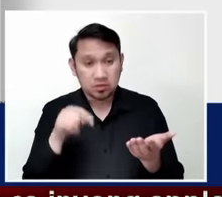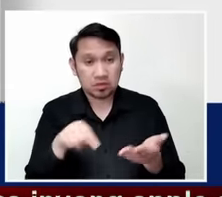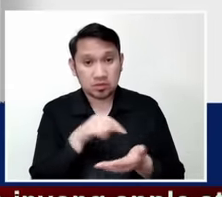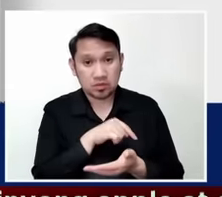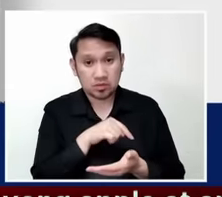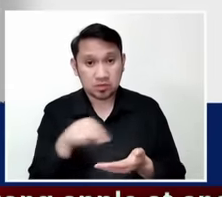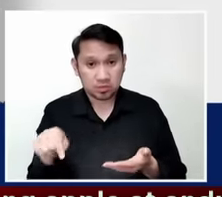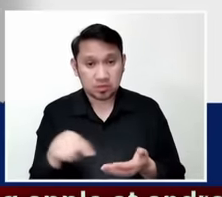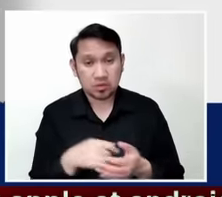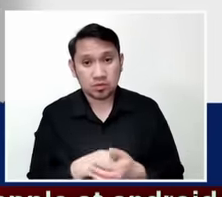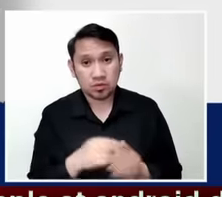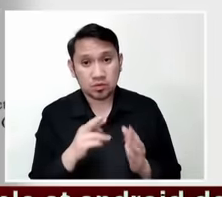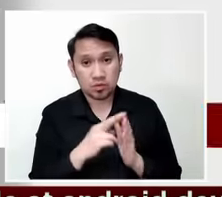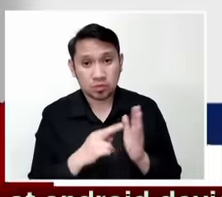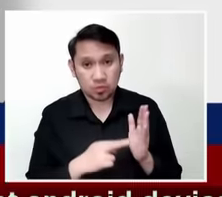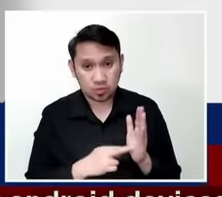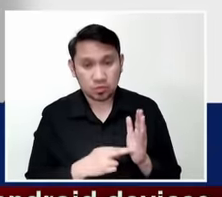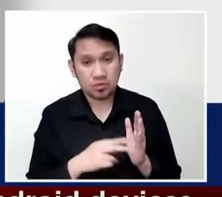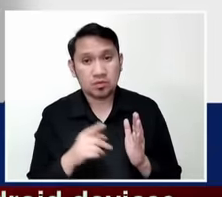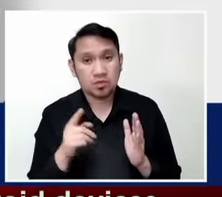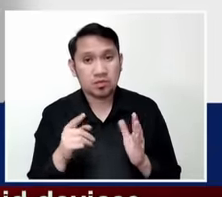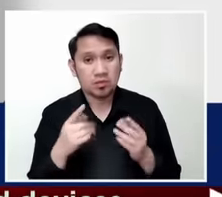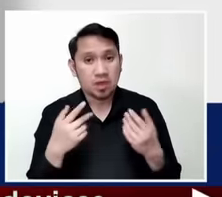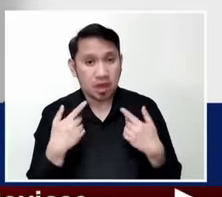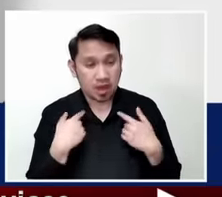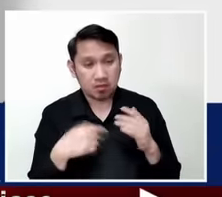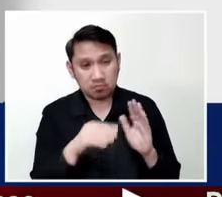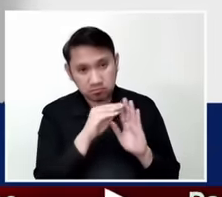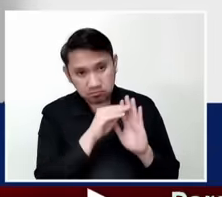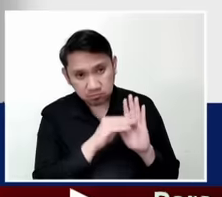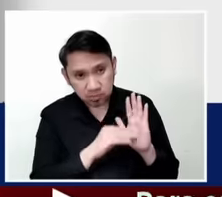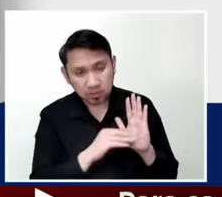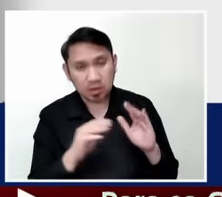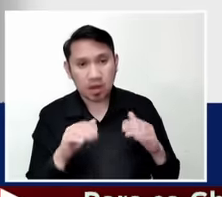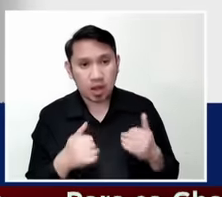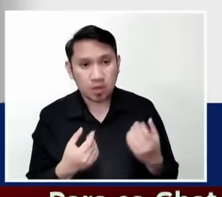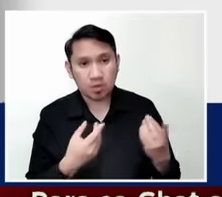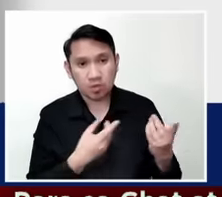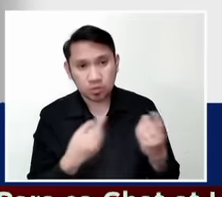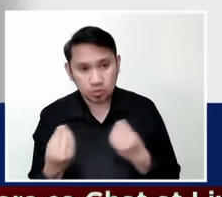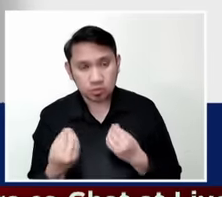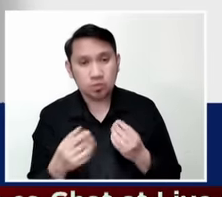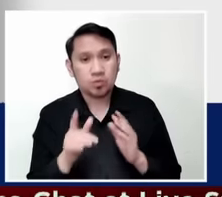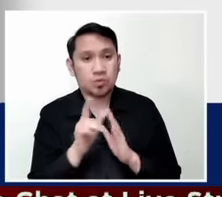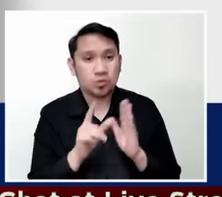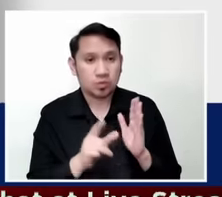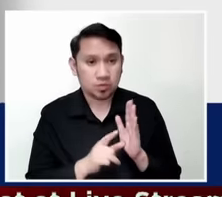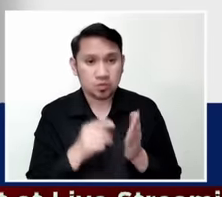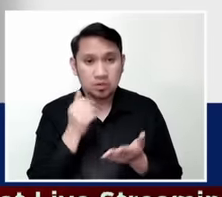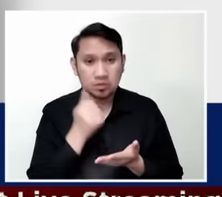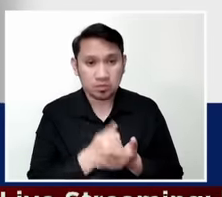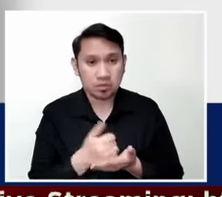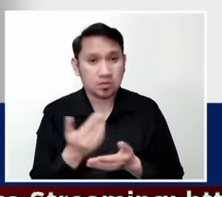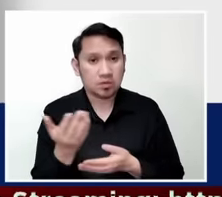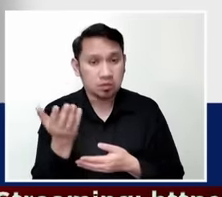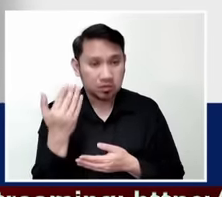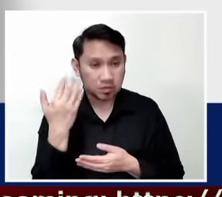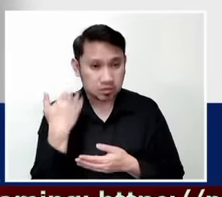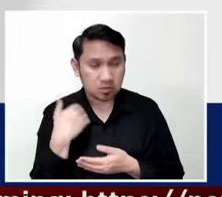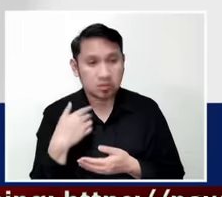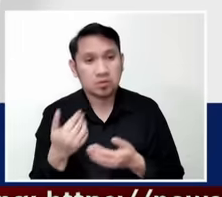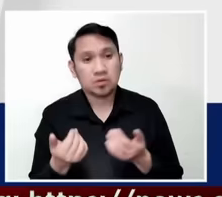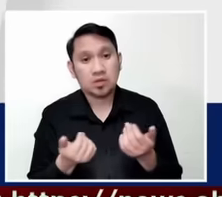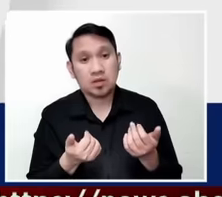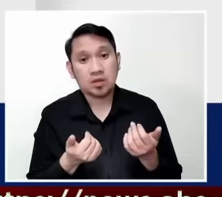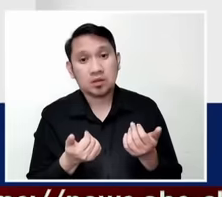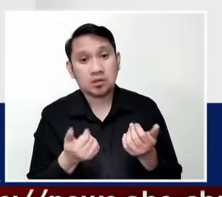sa Anti-Terror Act kung saan may mga probisyon kung paano ipapatupad ang batas na inaprubahan noong panahon ng Administrasyong